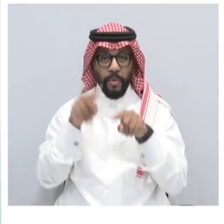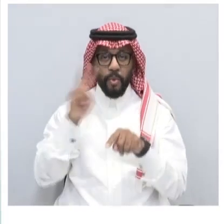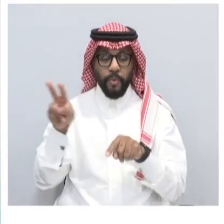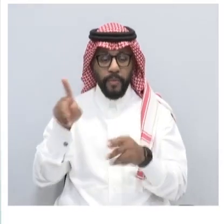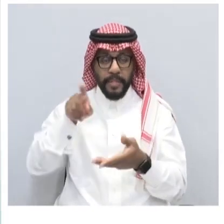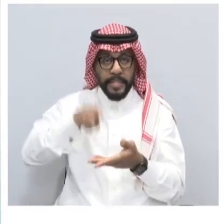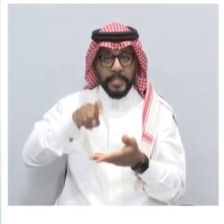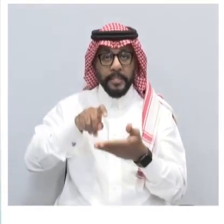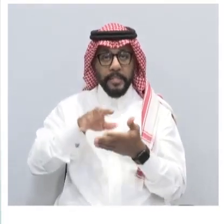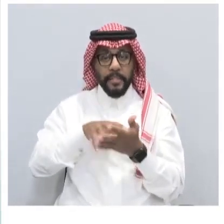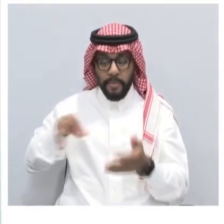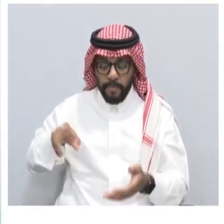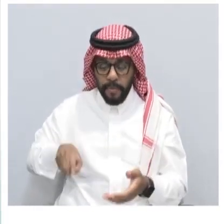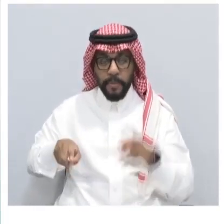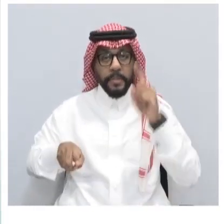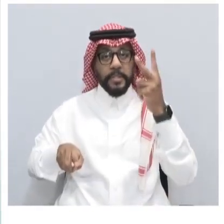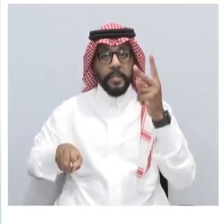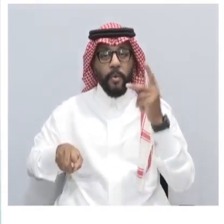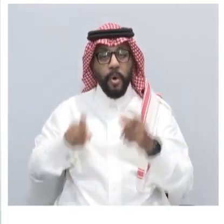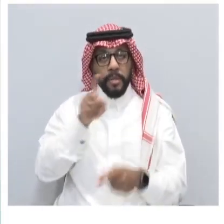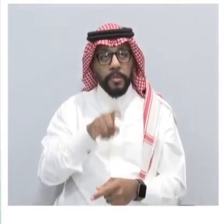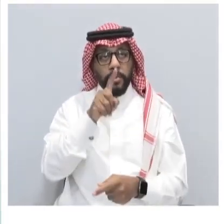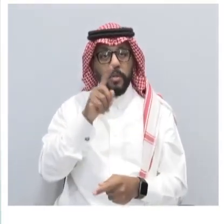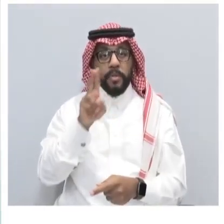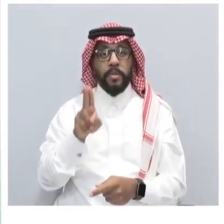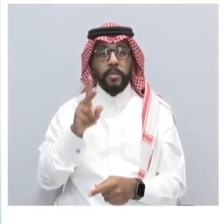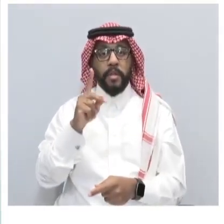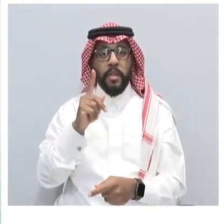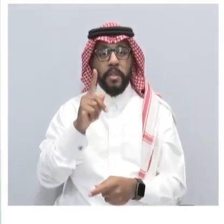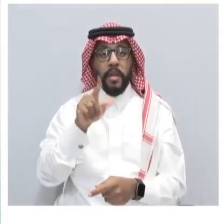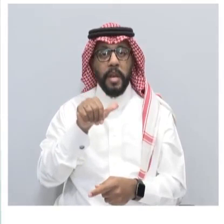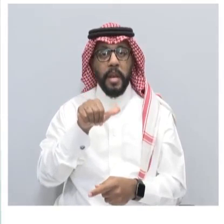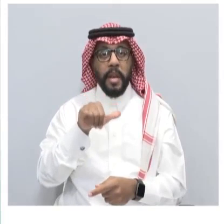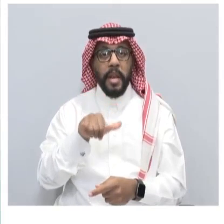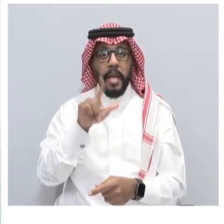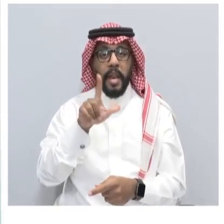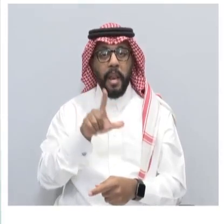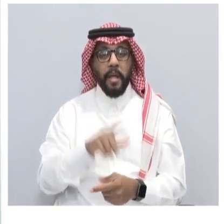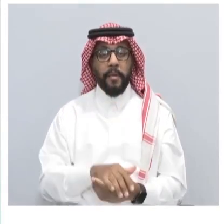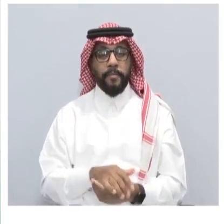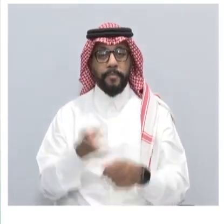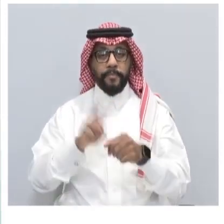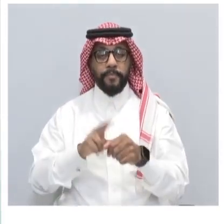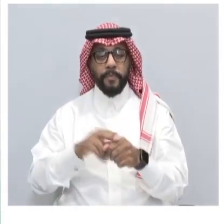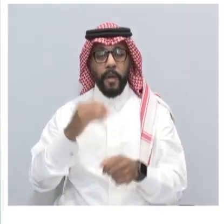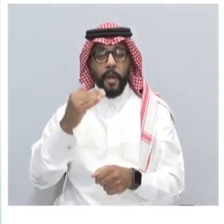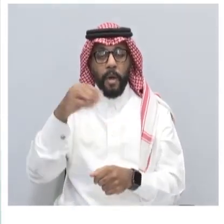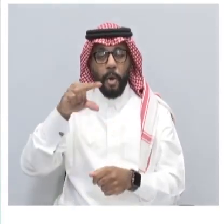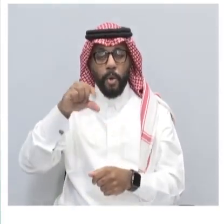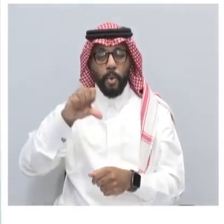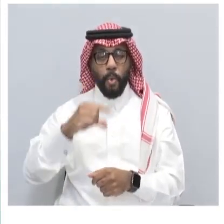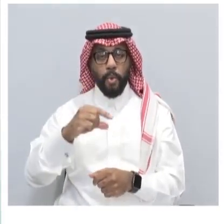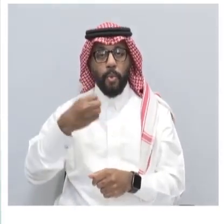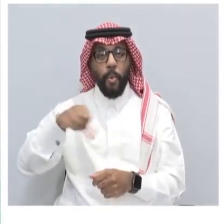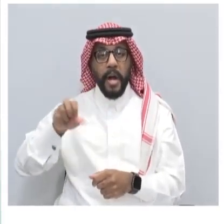ثم بعد ذلك نذهب الى حدود وتظليل ولكن نذهب الى حد الصفحه